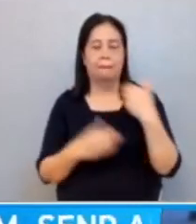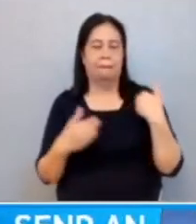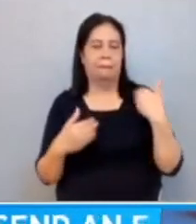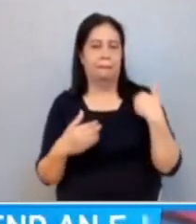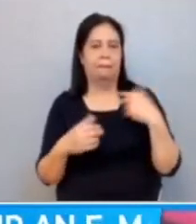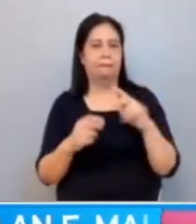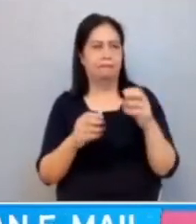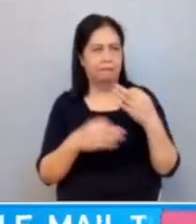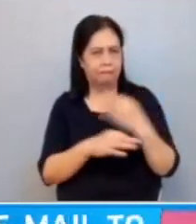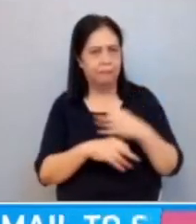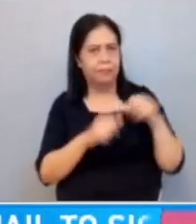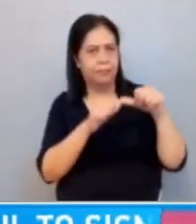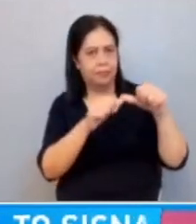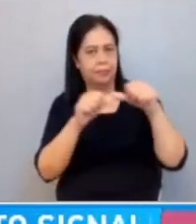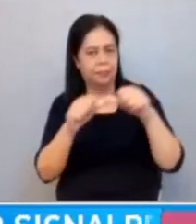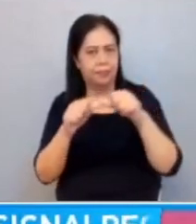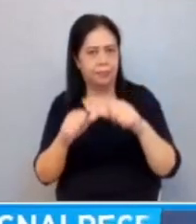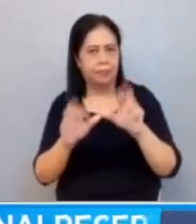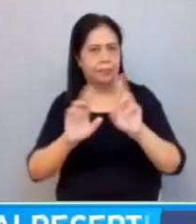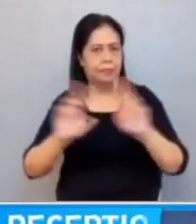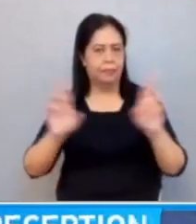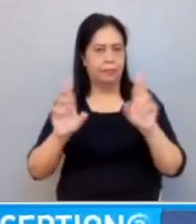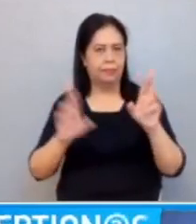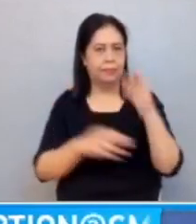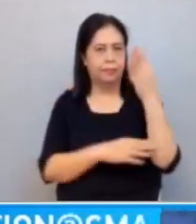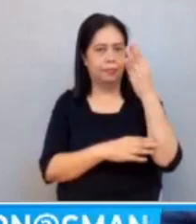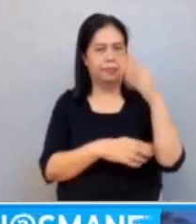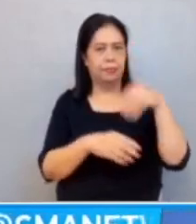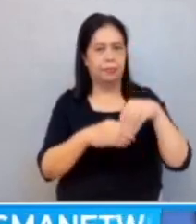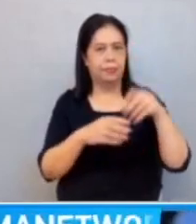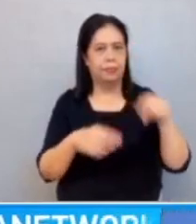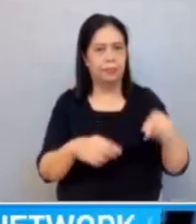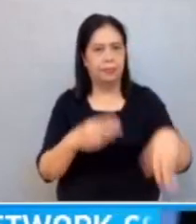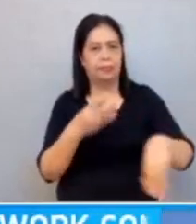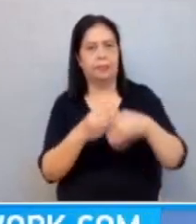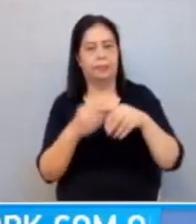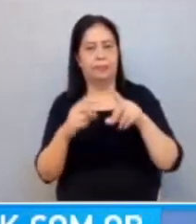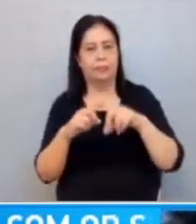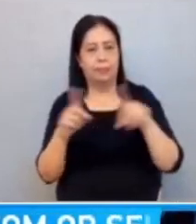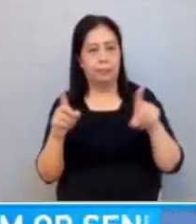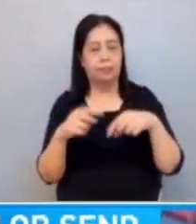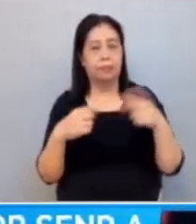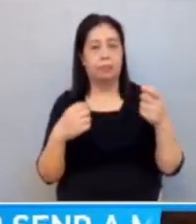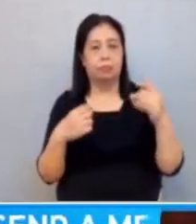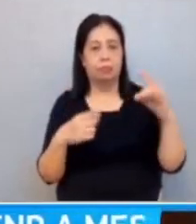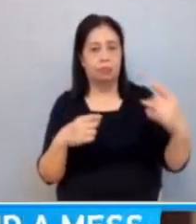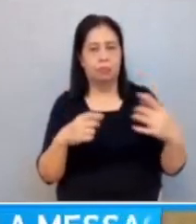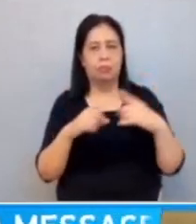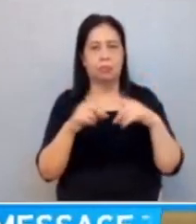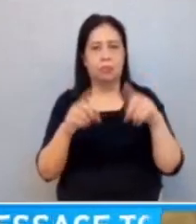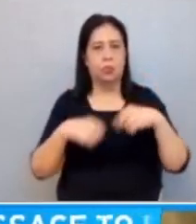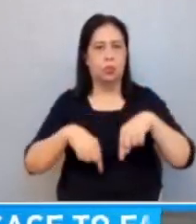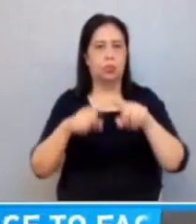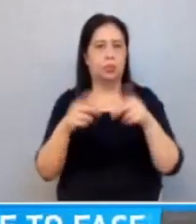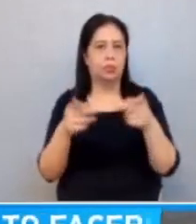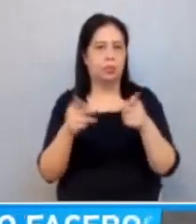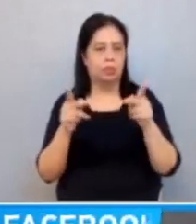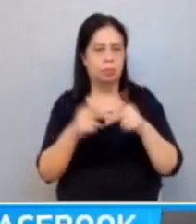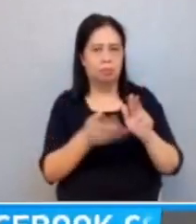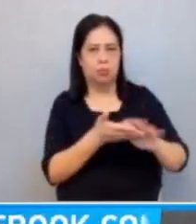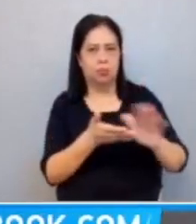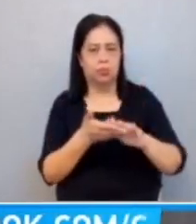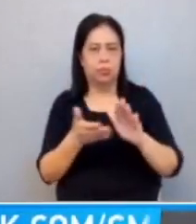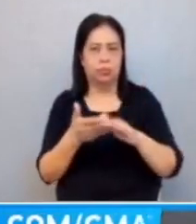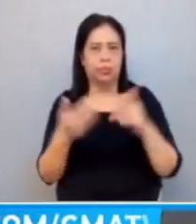sa session hall. Nakalatag na ang asul na carpet sa loob at may dagdag pang footlight sa lugar na pupunta sa lugar kung saan idinaraos